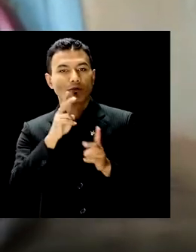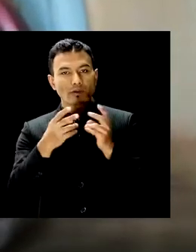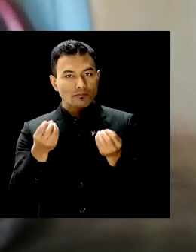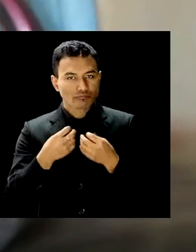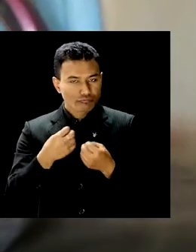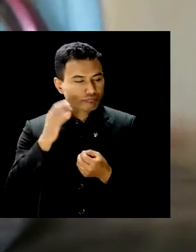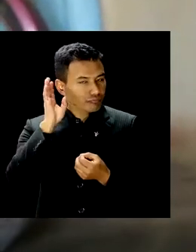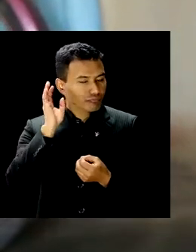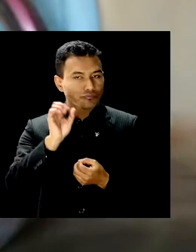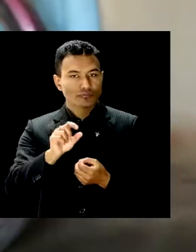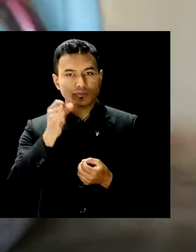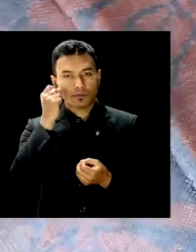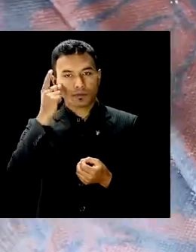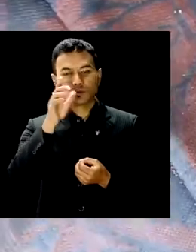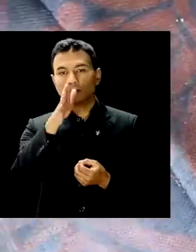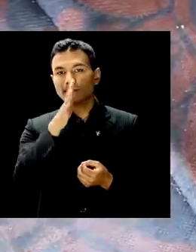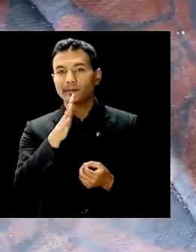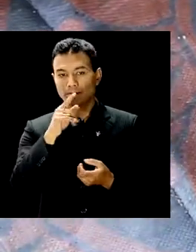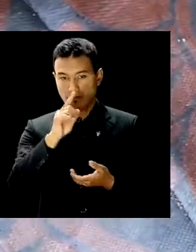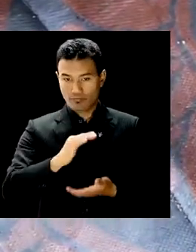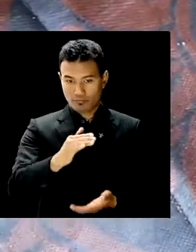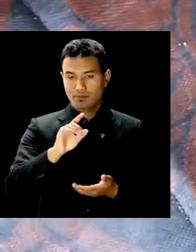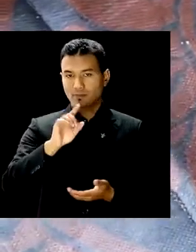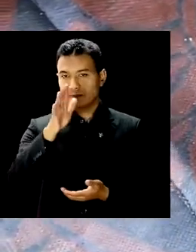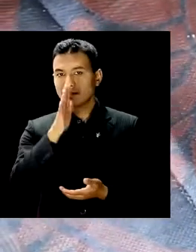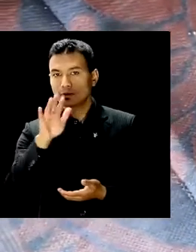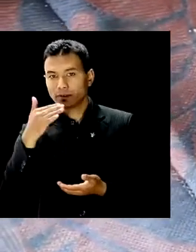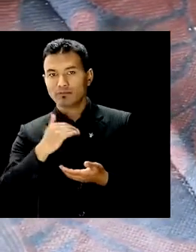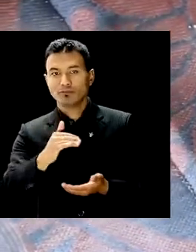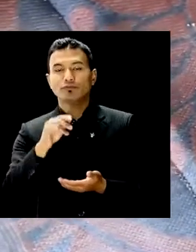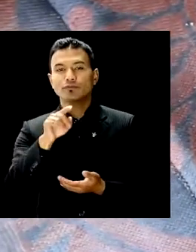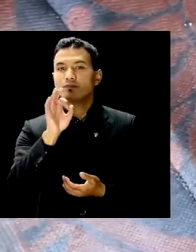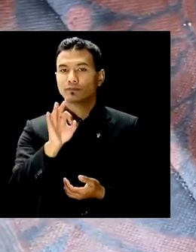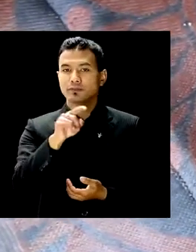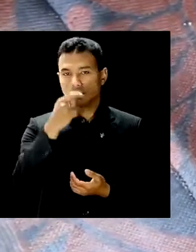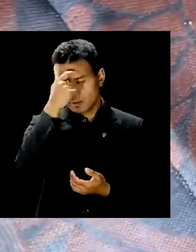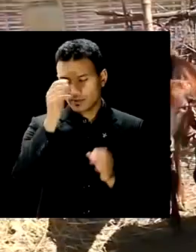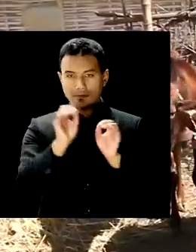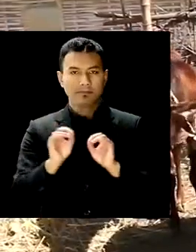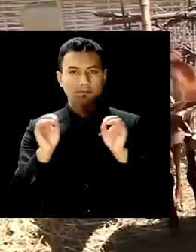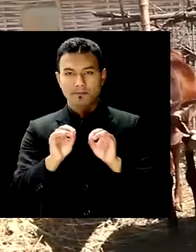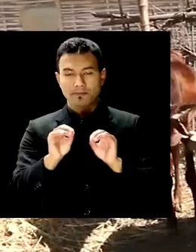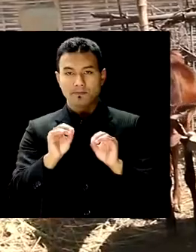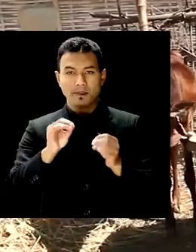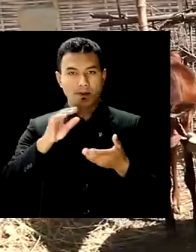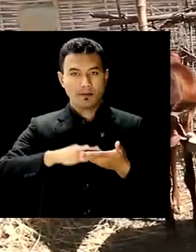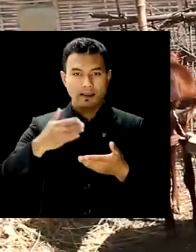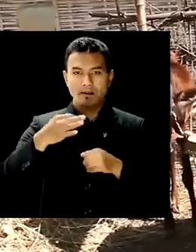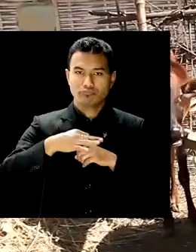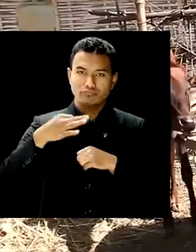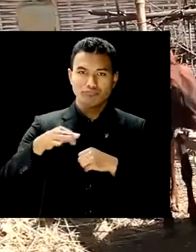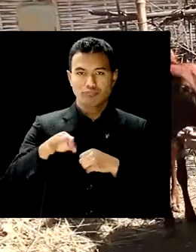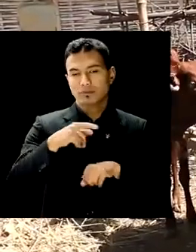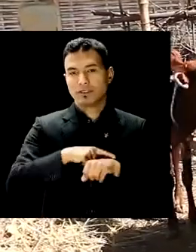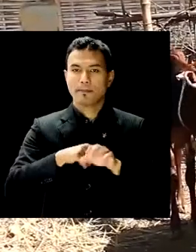तुरते बिसरि जाइ छै ओहि सोचिके कहलिए 5 बरस लगा लेबै तऽ नहि हेतै कहियो किछो नहि कोनो समस्या नहि भेल हाँ